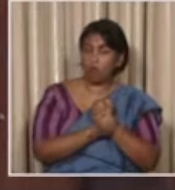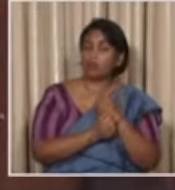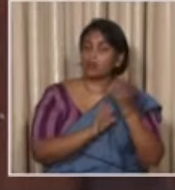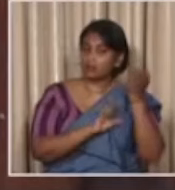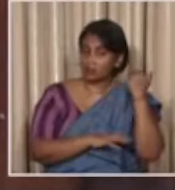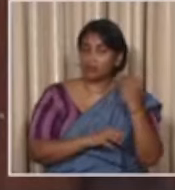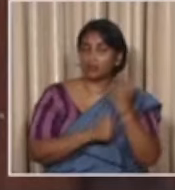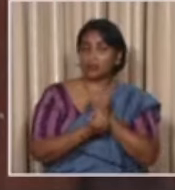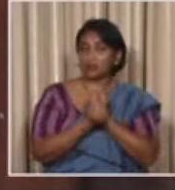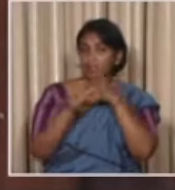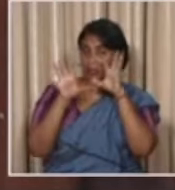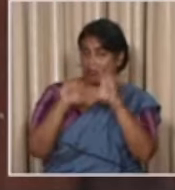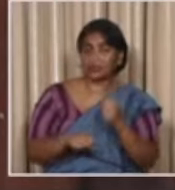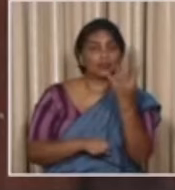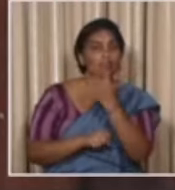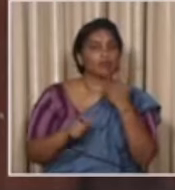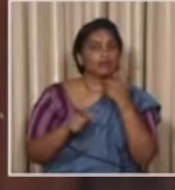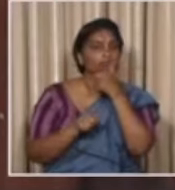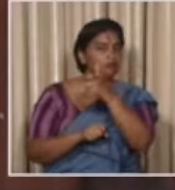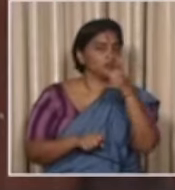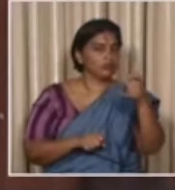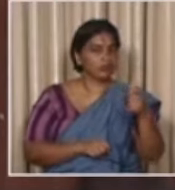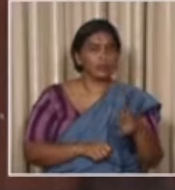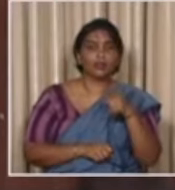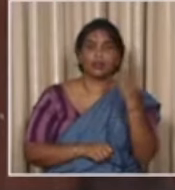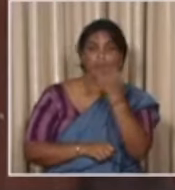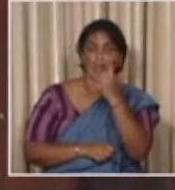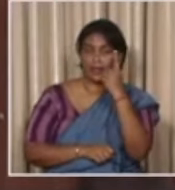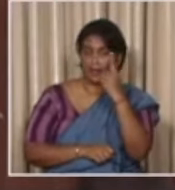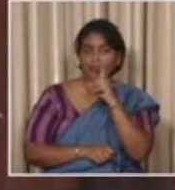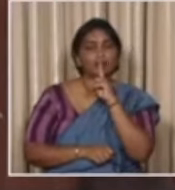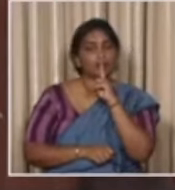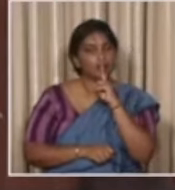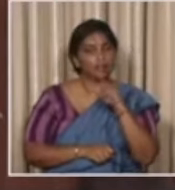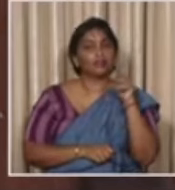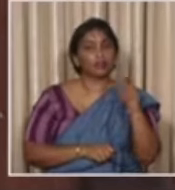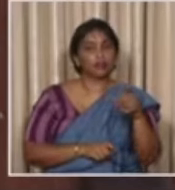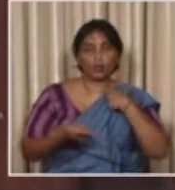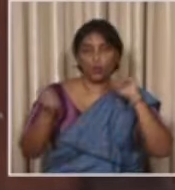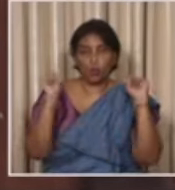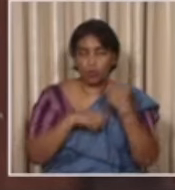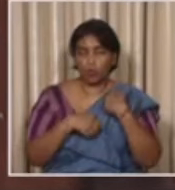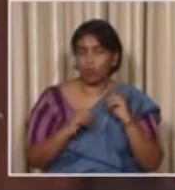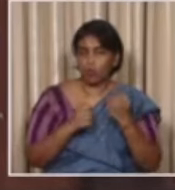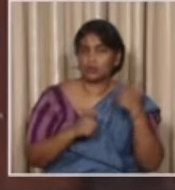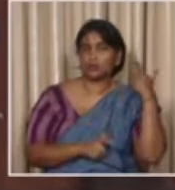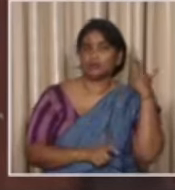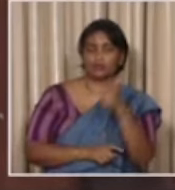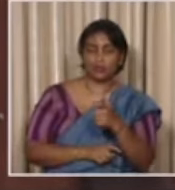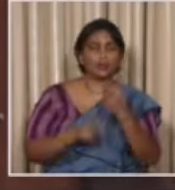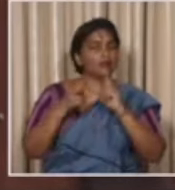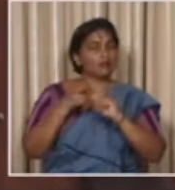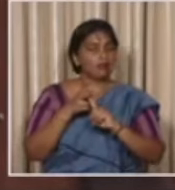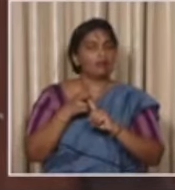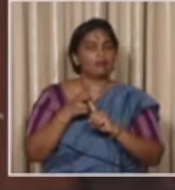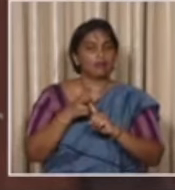එවකට අත්අඩංගුවට ගත් පුද්ගලයන් හතර දෙනාම මිනිමරුමට ලක් කරනවා. ඒ හතර දෙනාගෙන් එක්කෙනෙක් කියලා දිනවා එයා පලා යාමට උත්සාහ කරද්දී ආව වෙඩි තියලා මැරුවා කියලා. තව